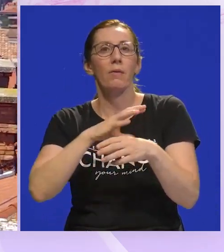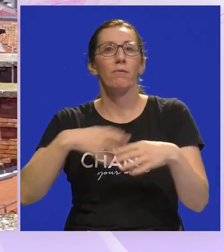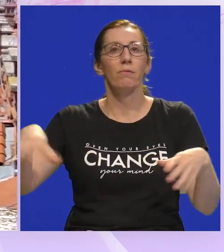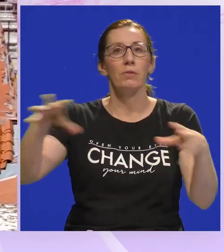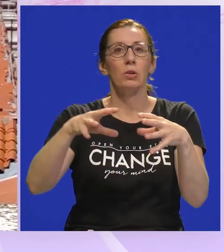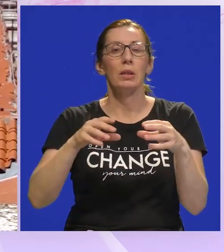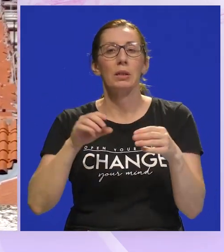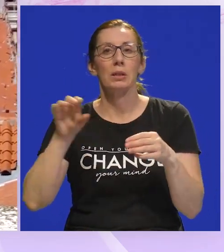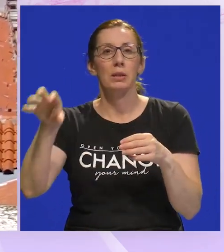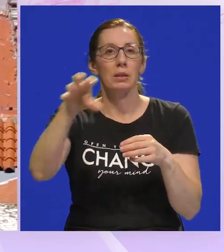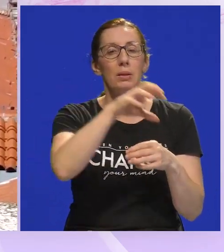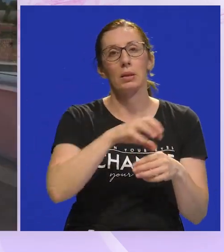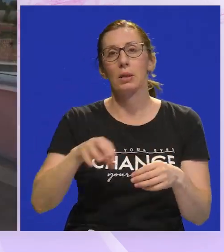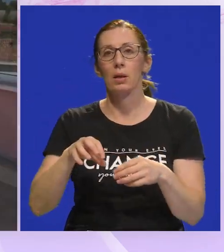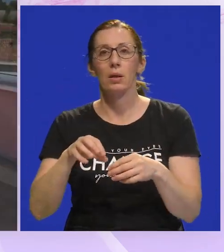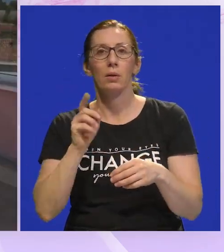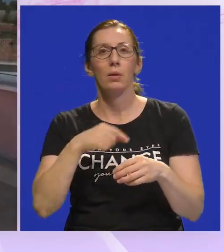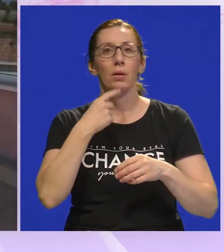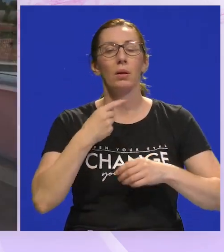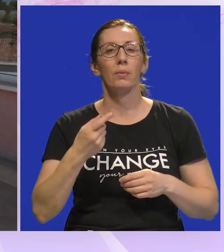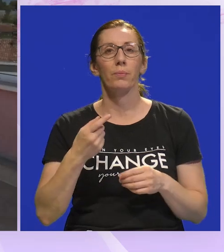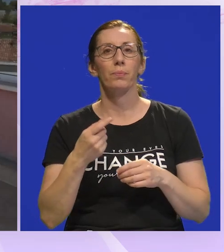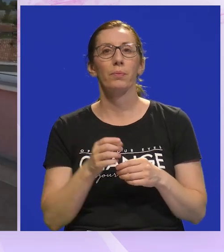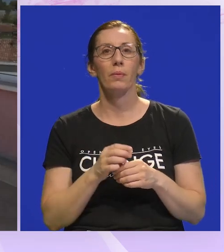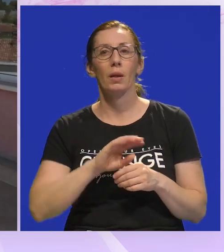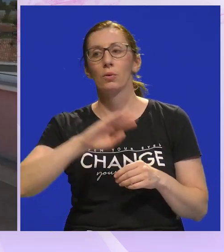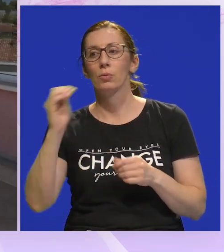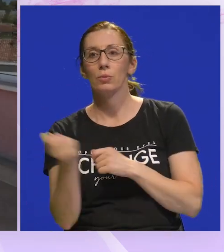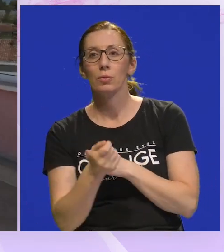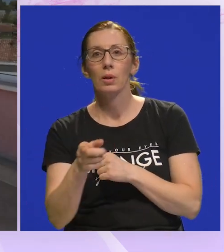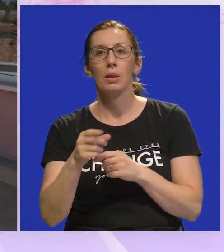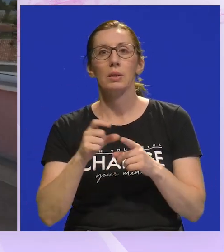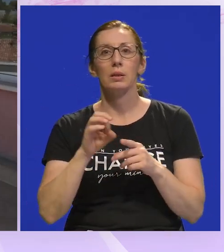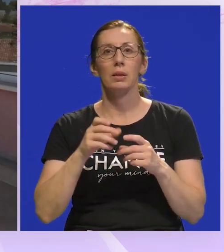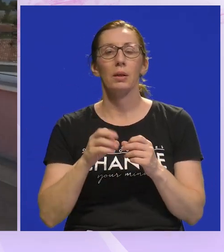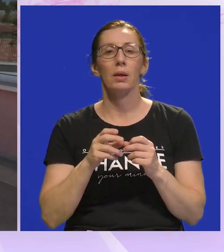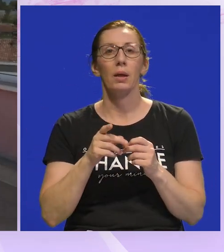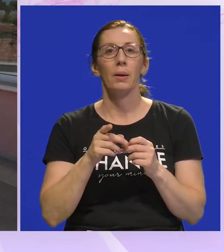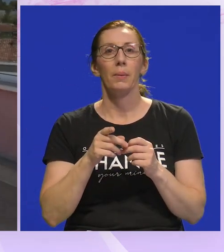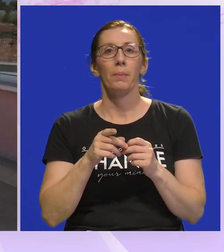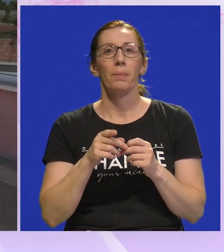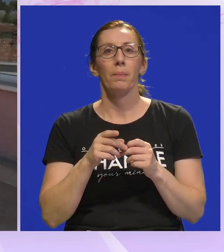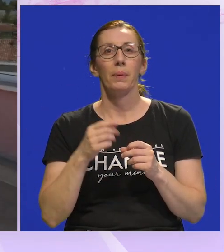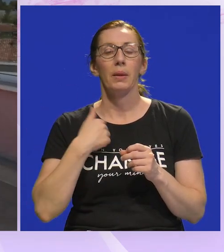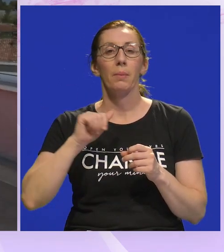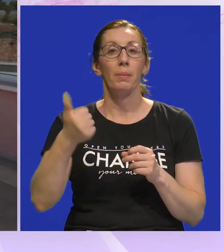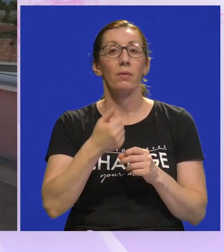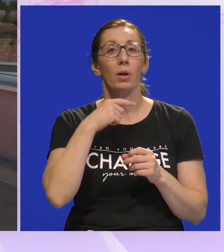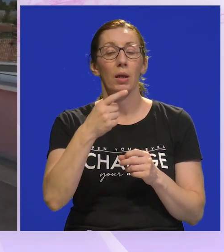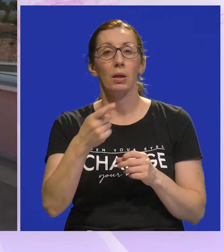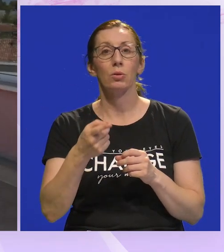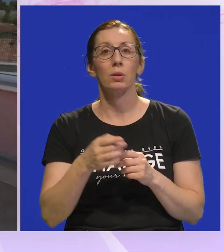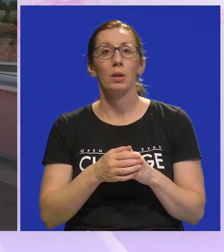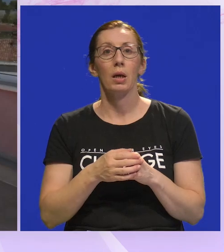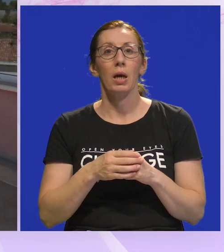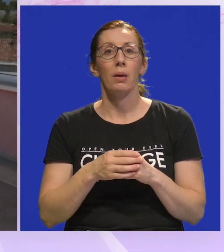potpore s više strana. Sad ću početi od onog što inače radim s druge strane u najavama naših koncerata. Najprije